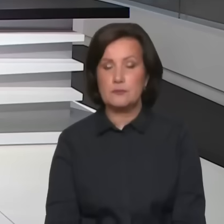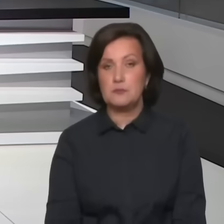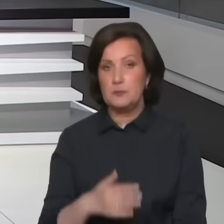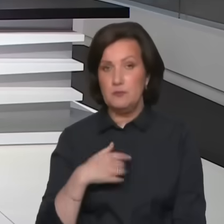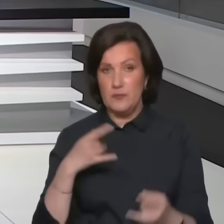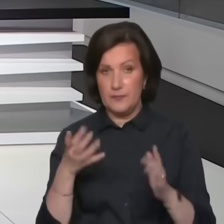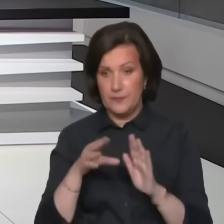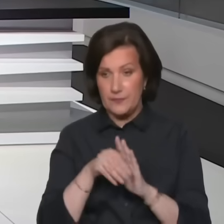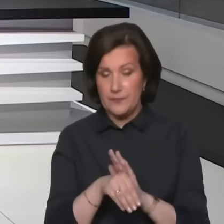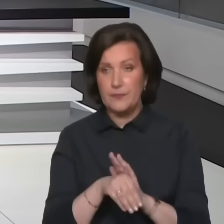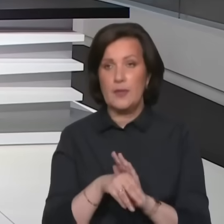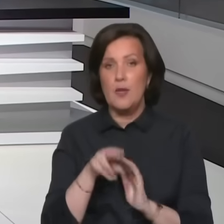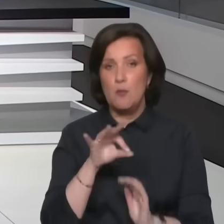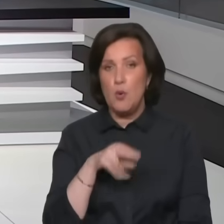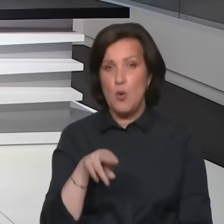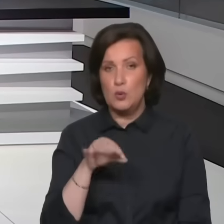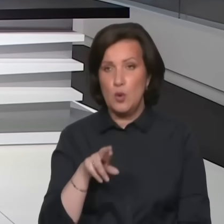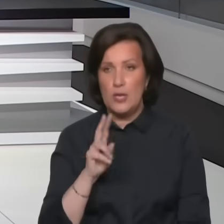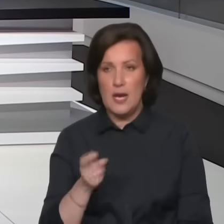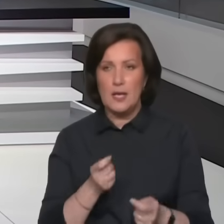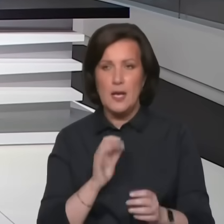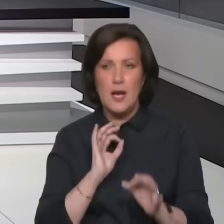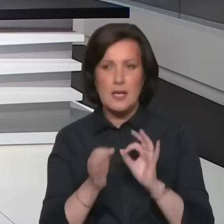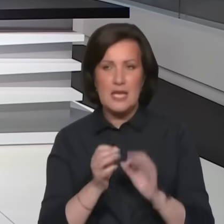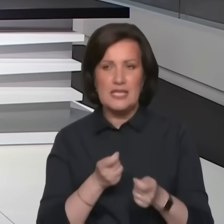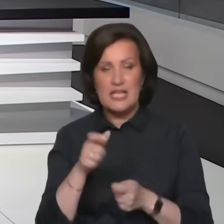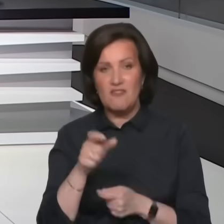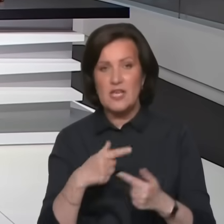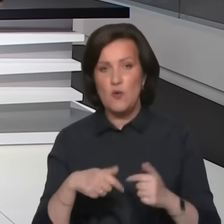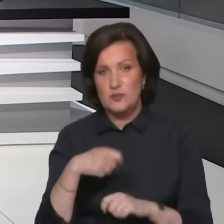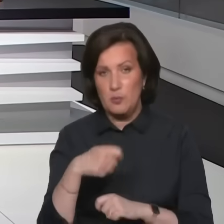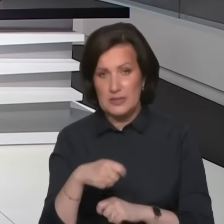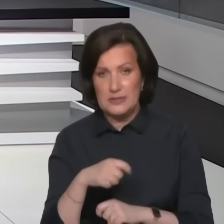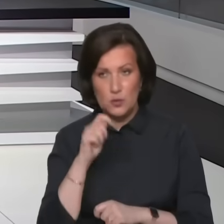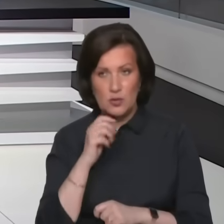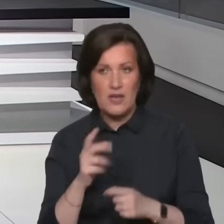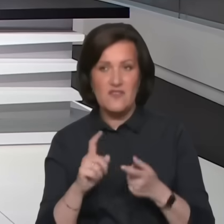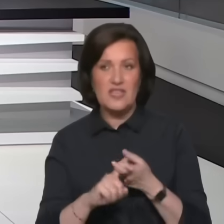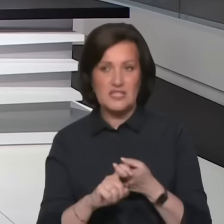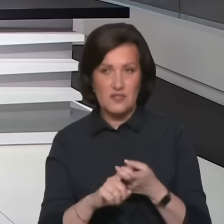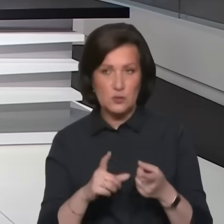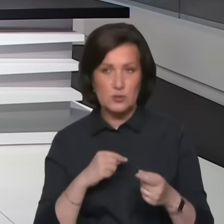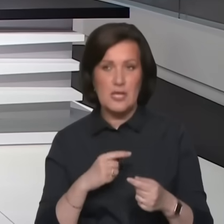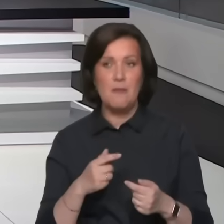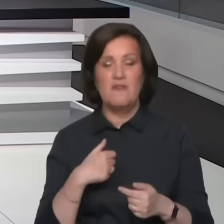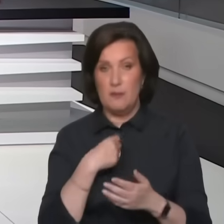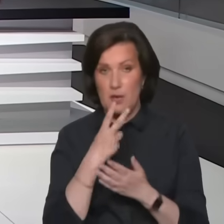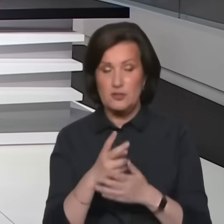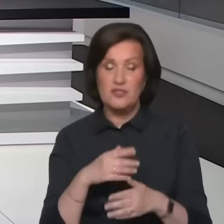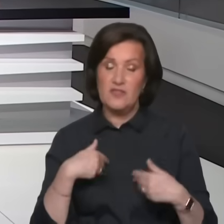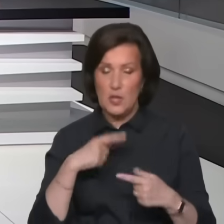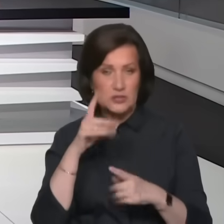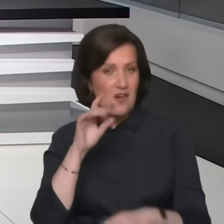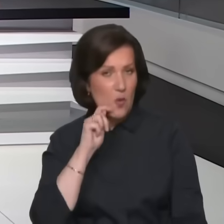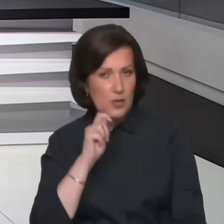До нашого ефіру доєднується Михайло Подоляк, радник керівника Офісу президента України. Він вже з нами на зв'язку, ви його бачите. Пане Михайло, вітаю, слава